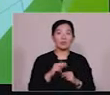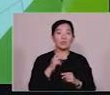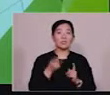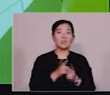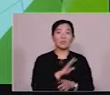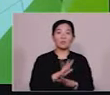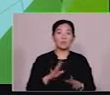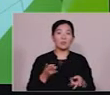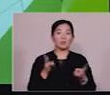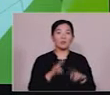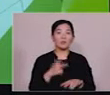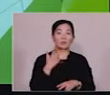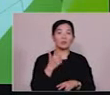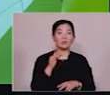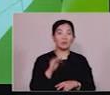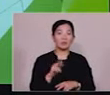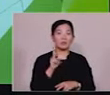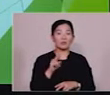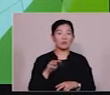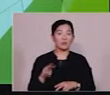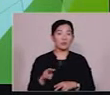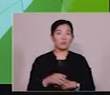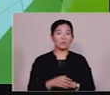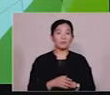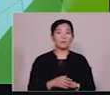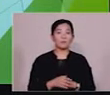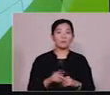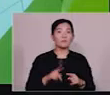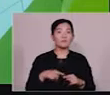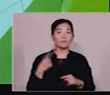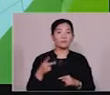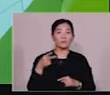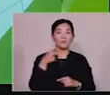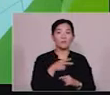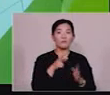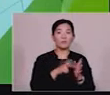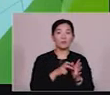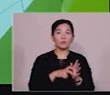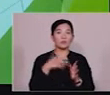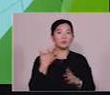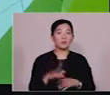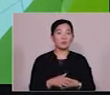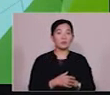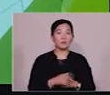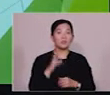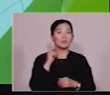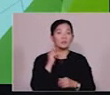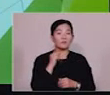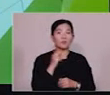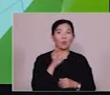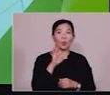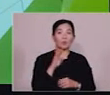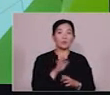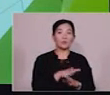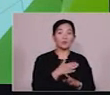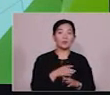неизменно остается 3000 километров. Следующее, 2850. Цифра от